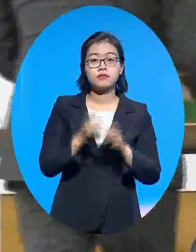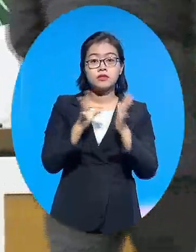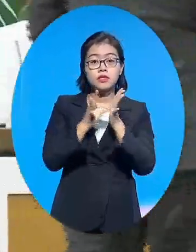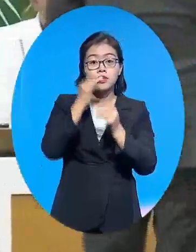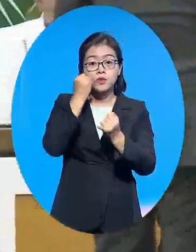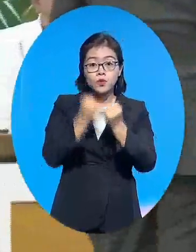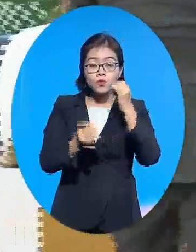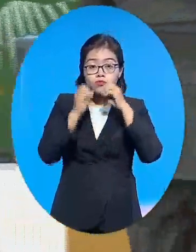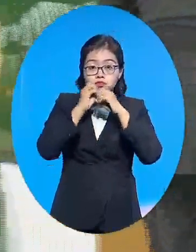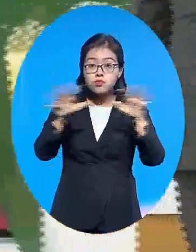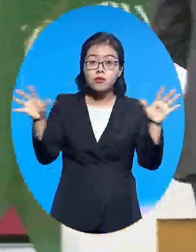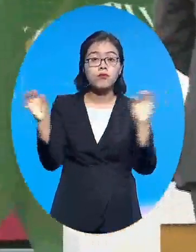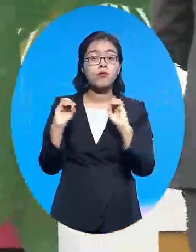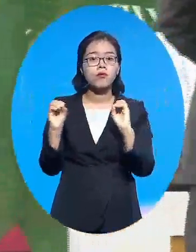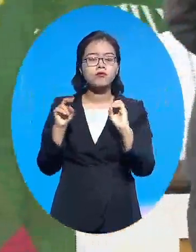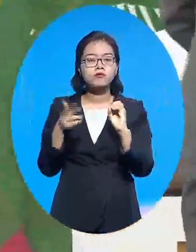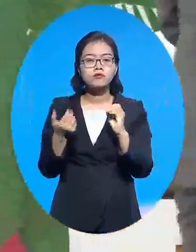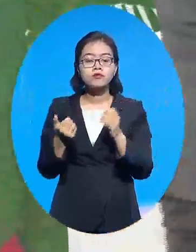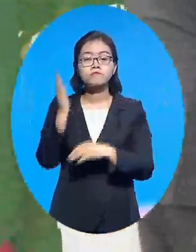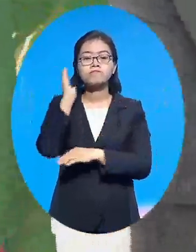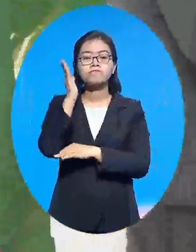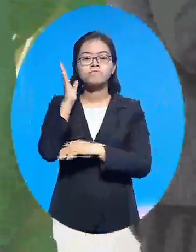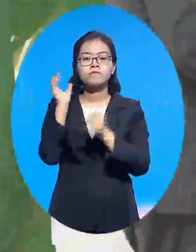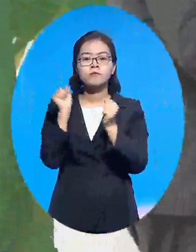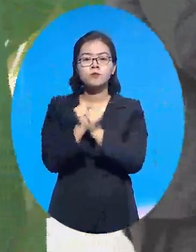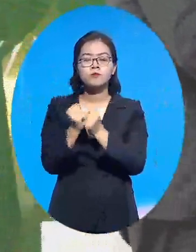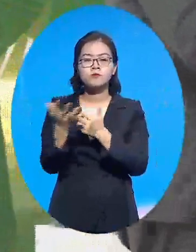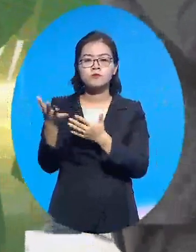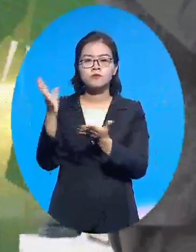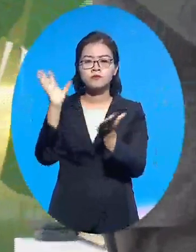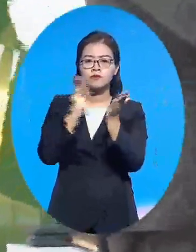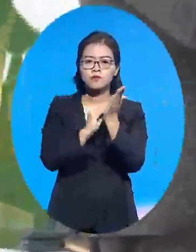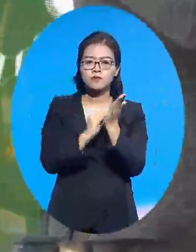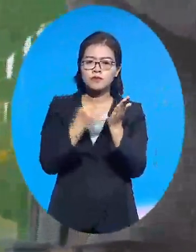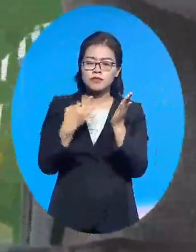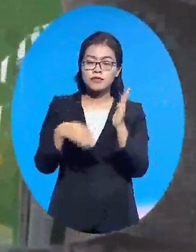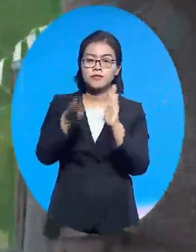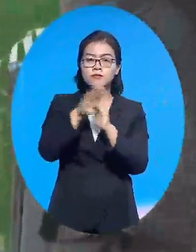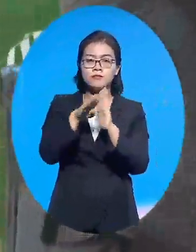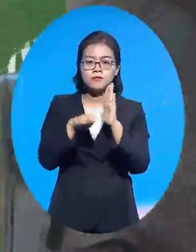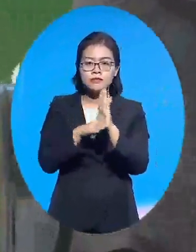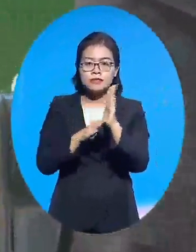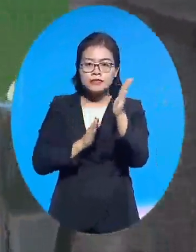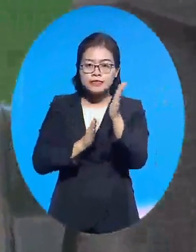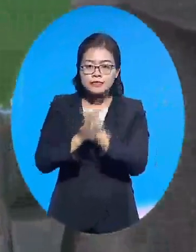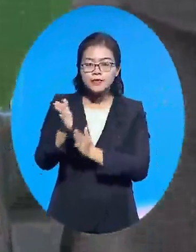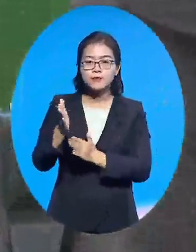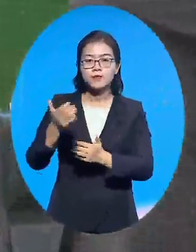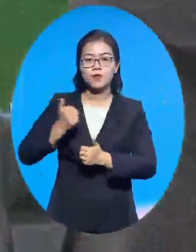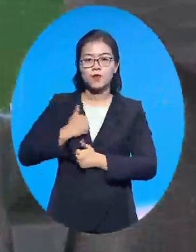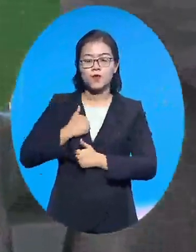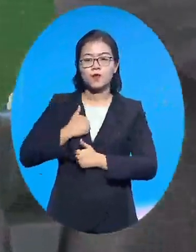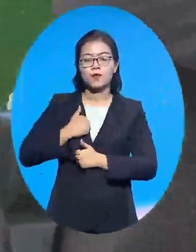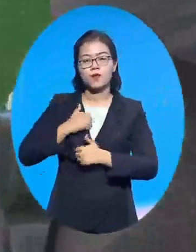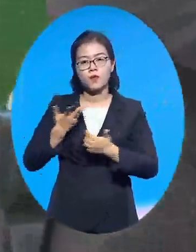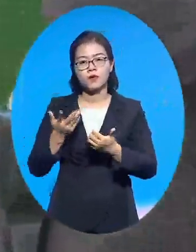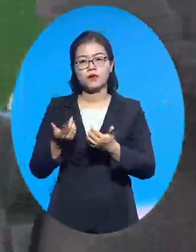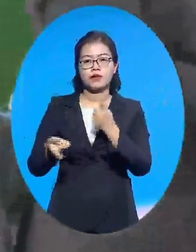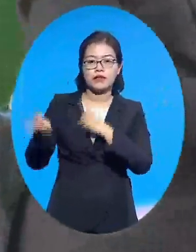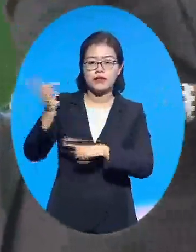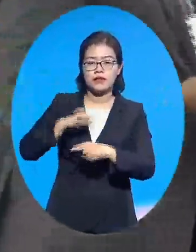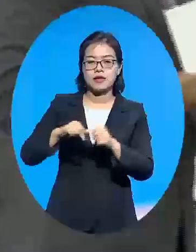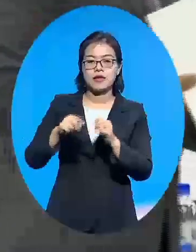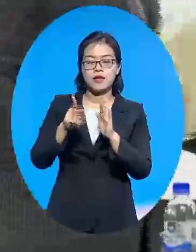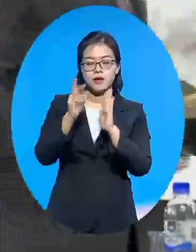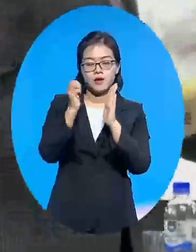bố nhưng tuyên bố chung về sự kiện ghi nhận một chương trình Giải Trừ Quân bị và khôi phục hiến pháp ở t-ray nhân bản dự thảo của thỏa thuận